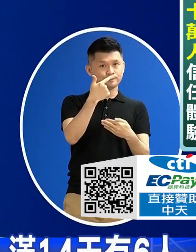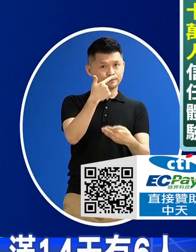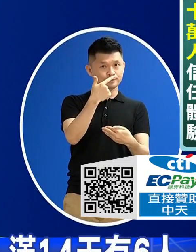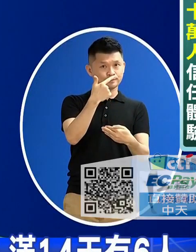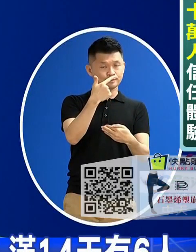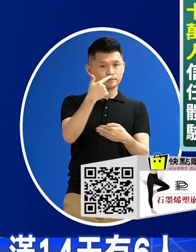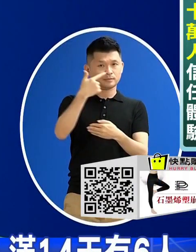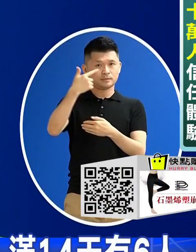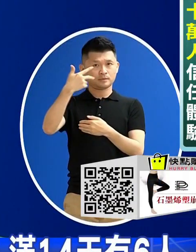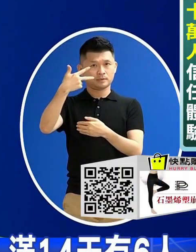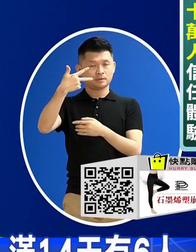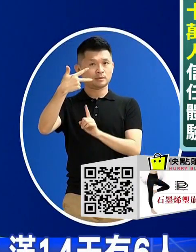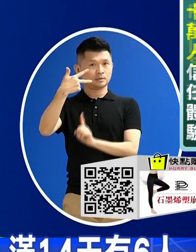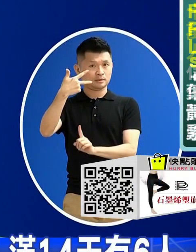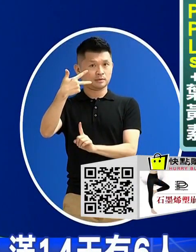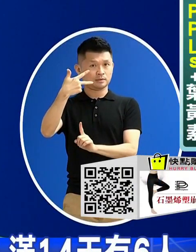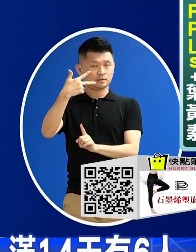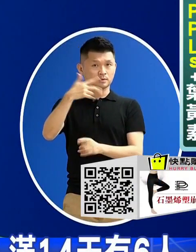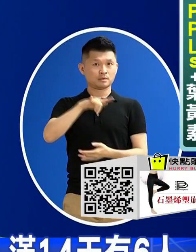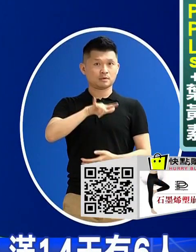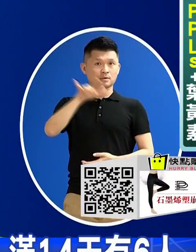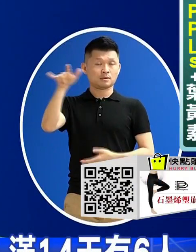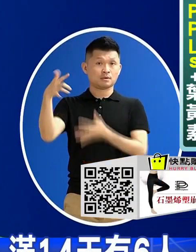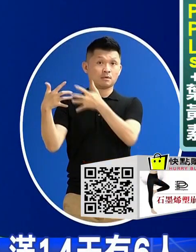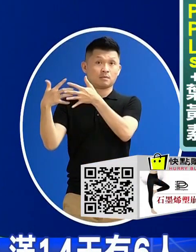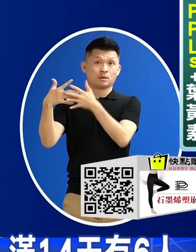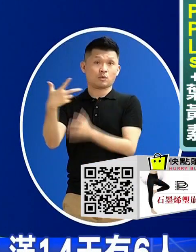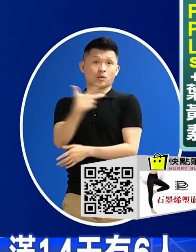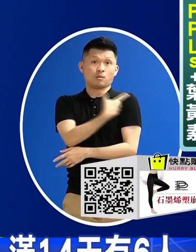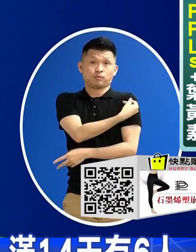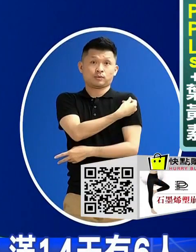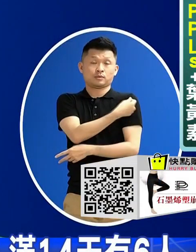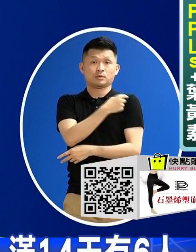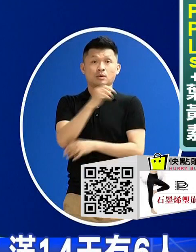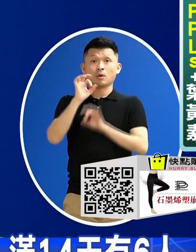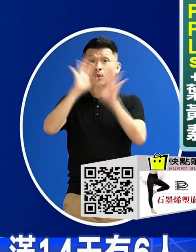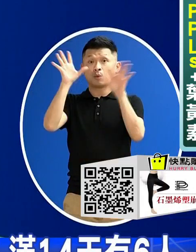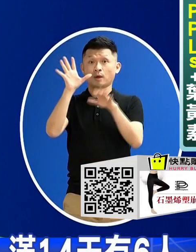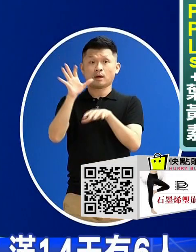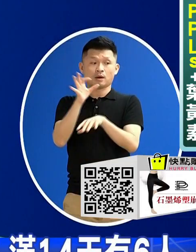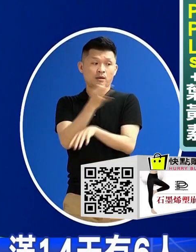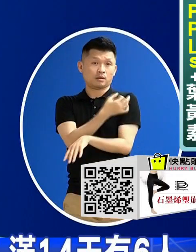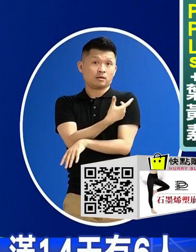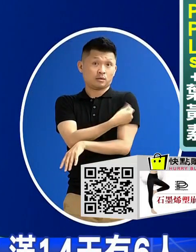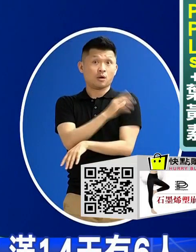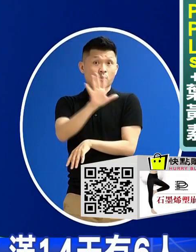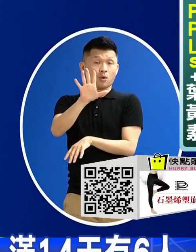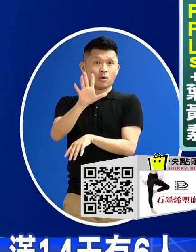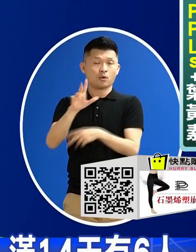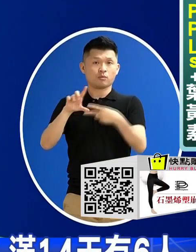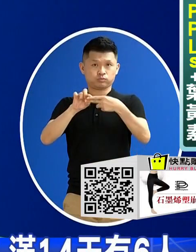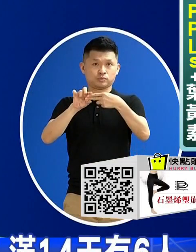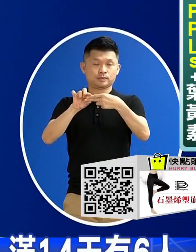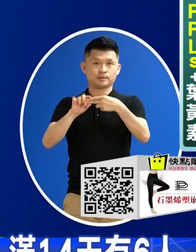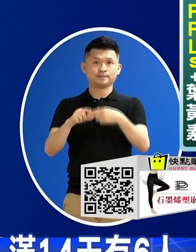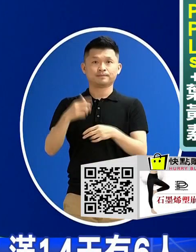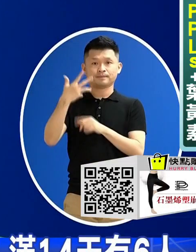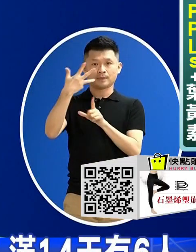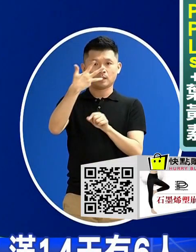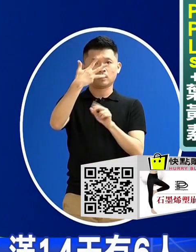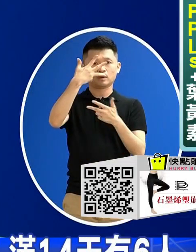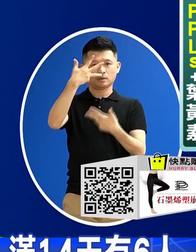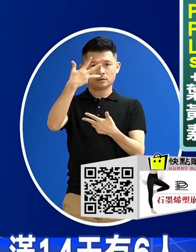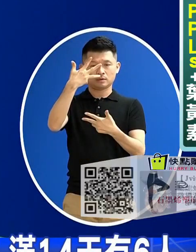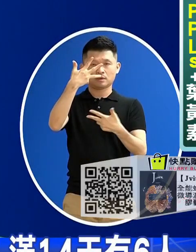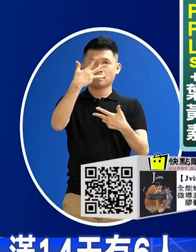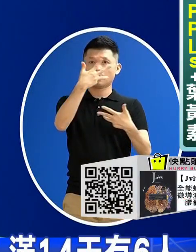6月9号、7月1号都有在美国接种了两剂的辉瑞疫苗。那他是8月7号，到